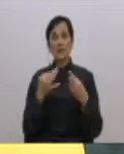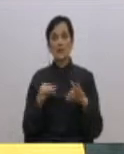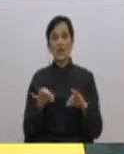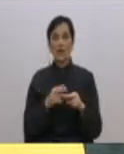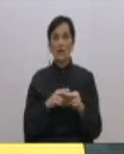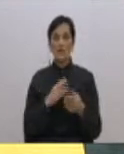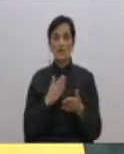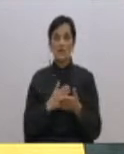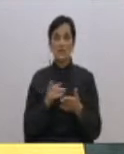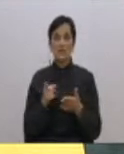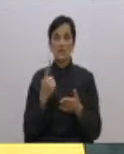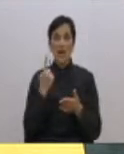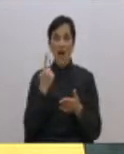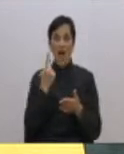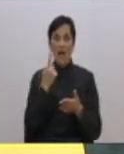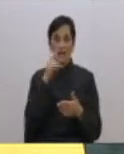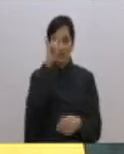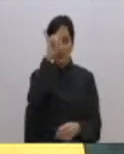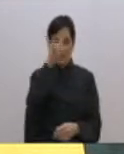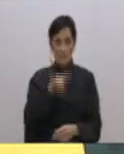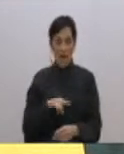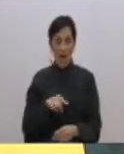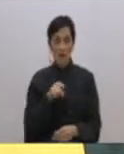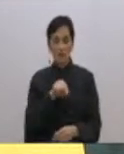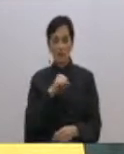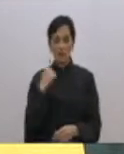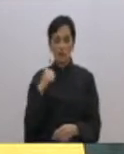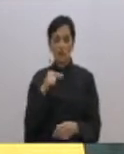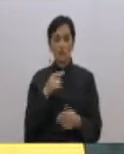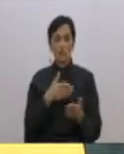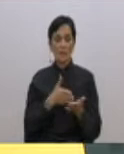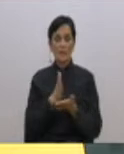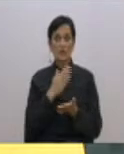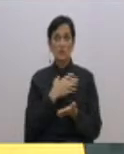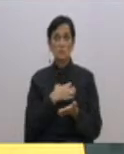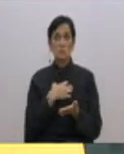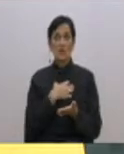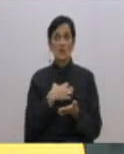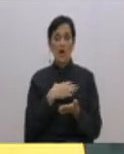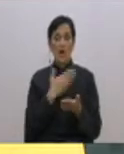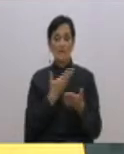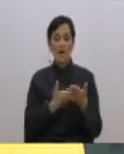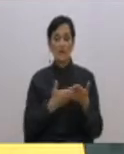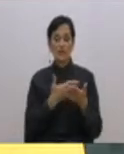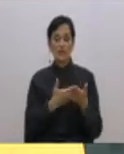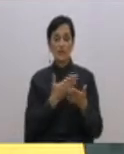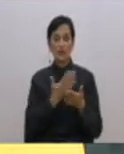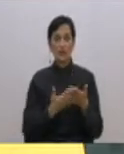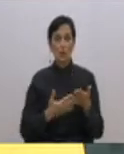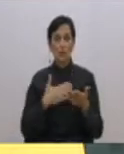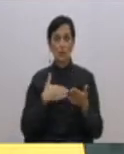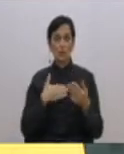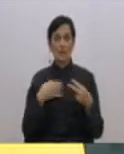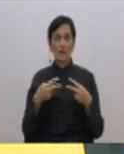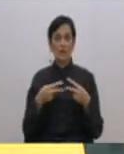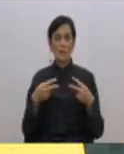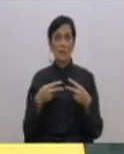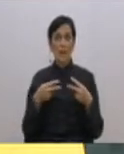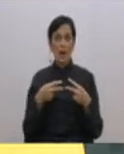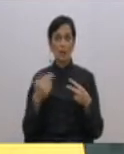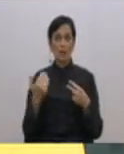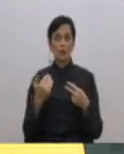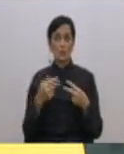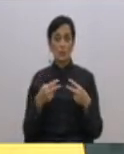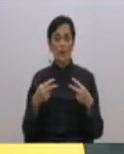არის სწორედ ის ერთი ფანჯრის პრინციპი, რაც ერთ-ერთი მთავარი რეკომენდაცია გახლდათ ჩვენი პარტნიორი